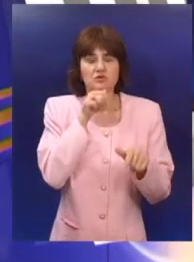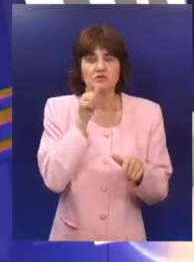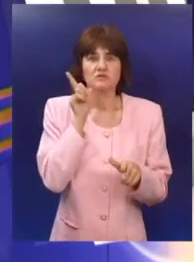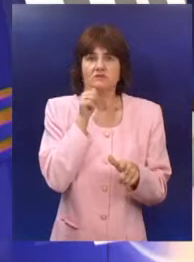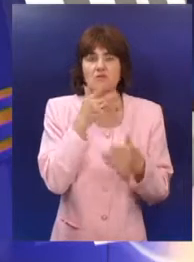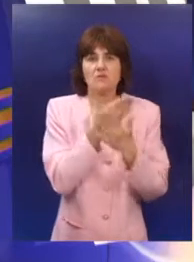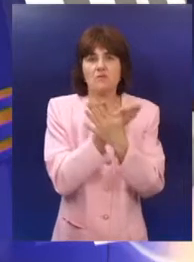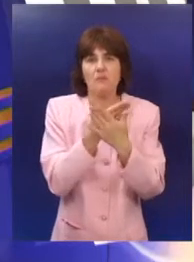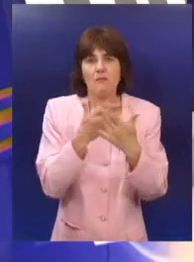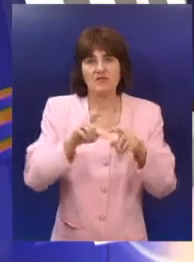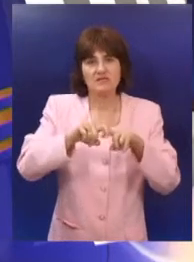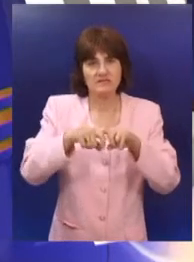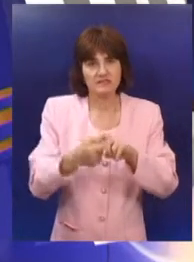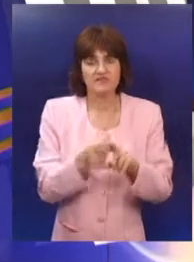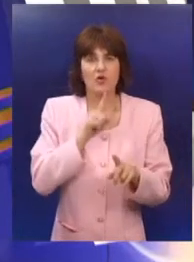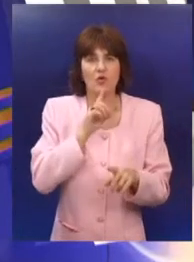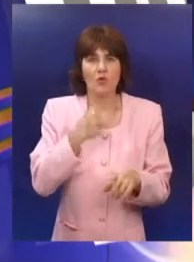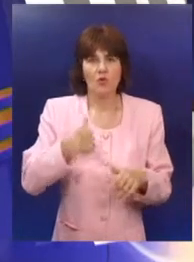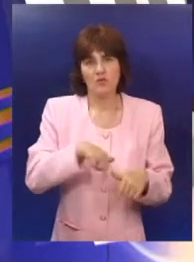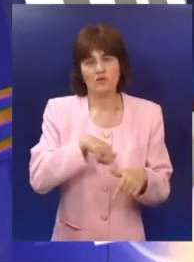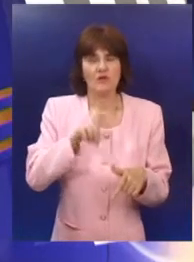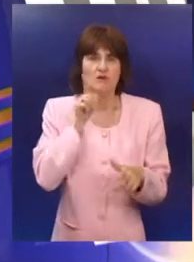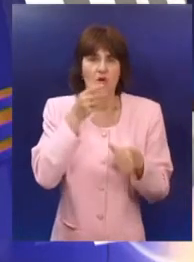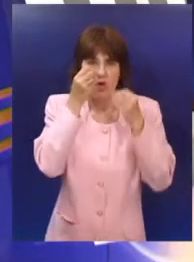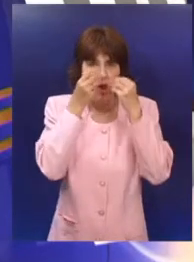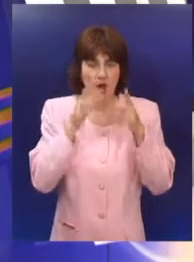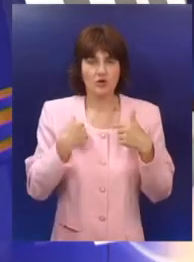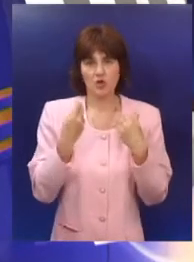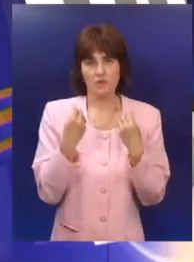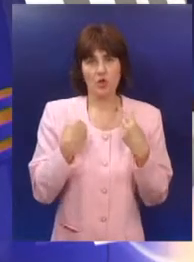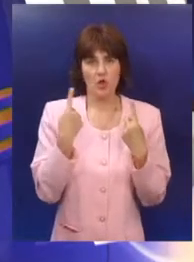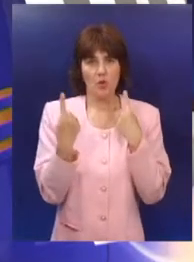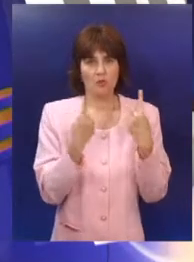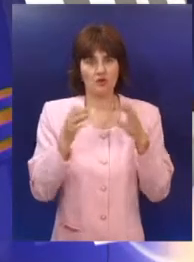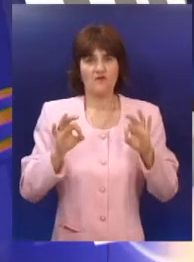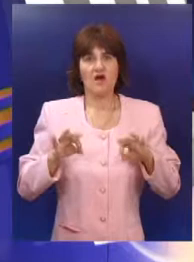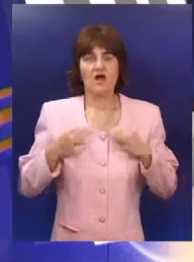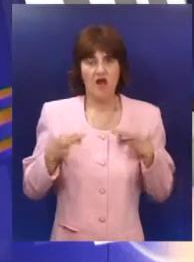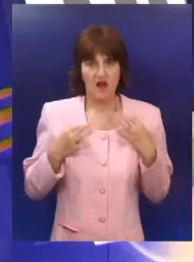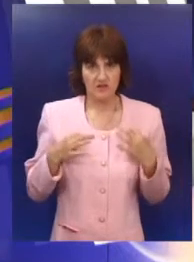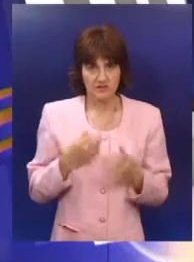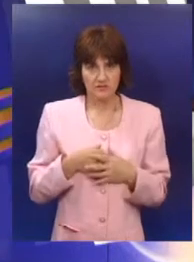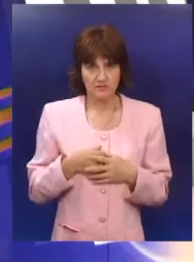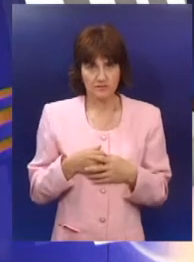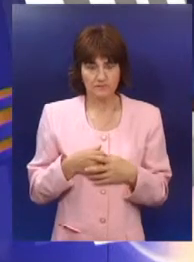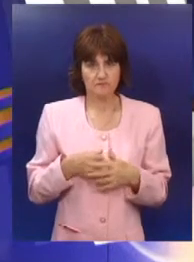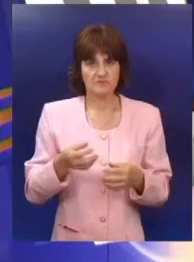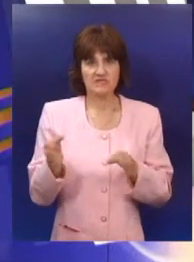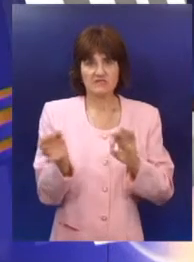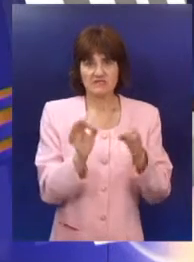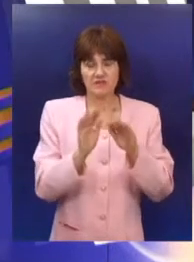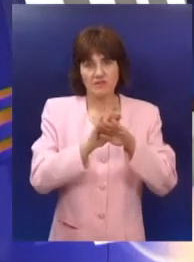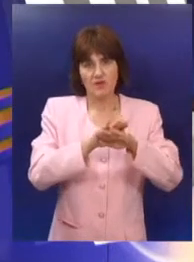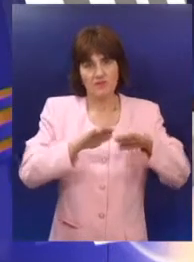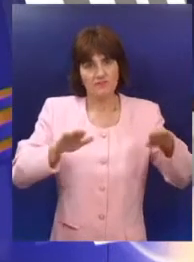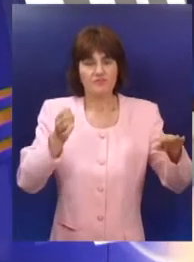sa najsavremenijom opremom koje će najtežim pacijentima omogućiti najsavremenije uslove lečenja kao bilo gde u Evropi.